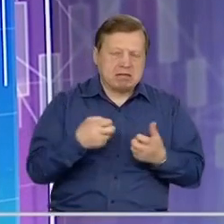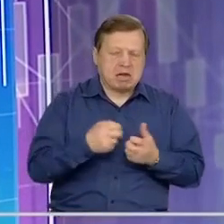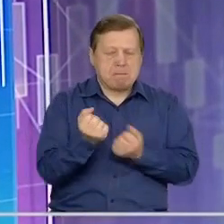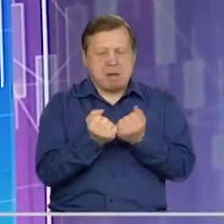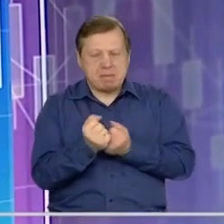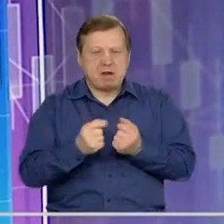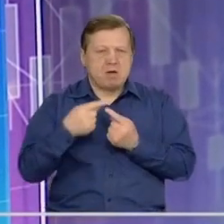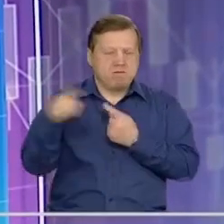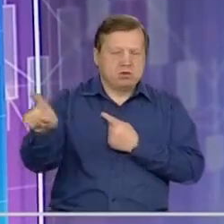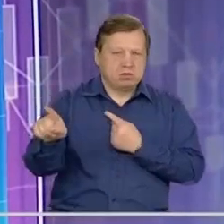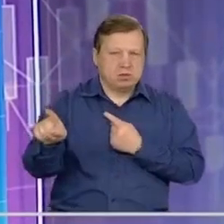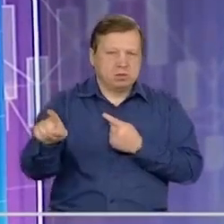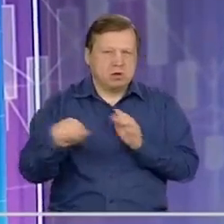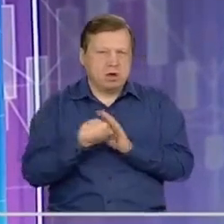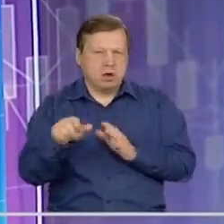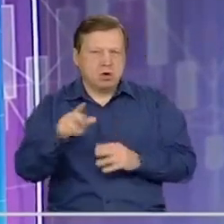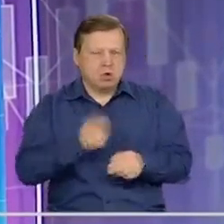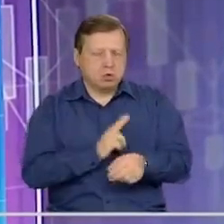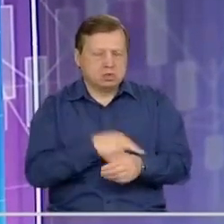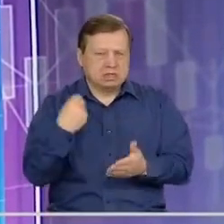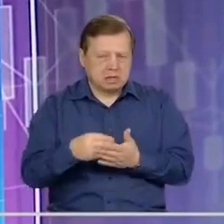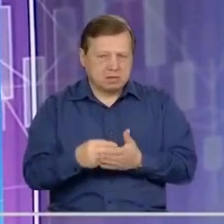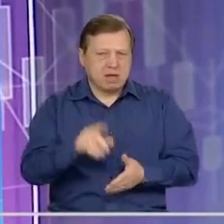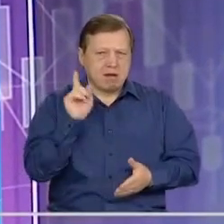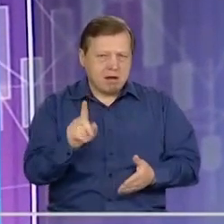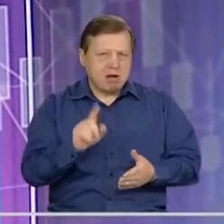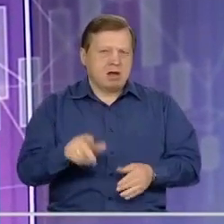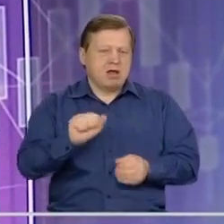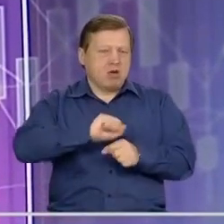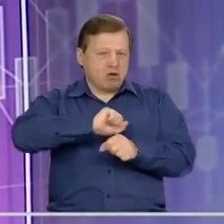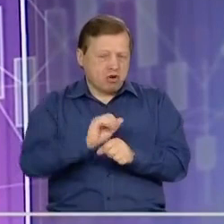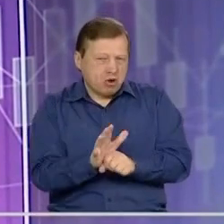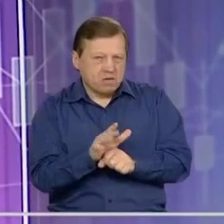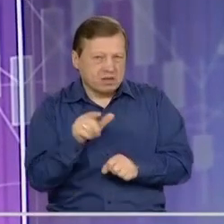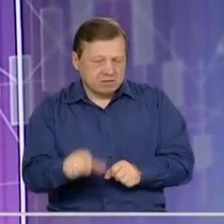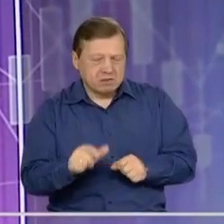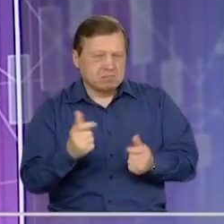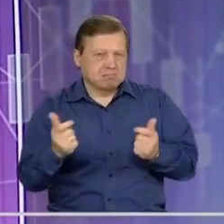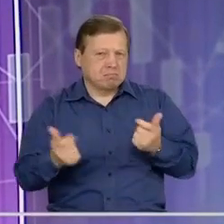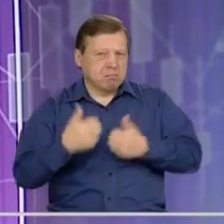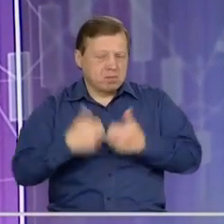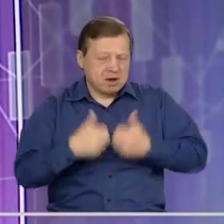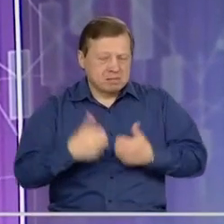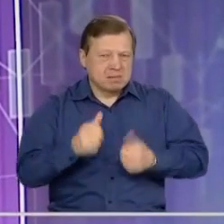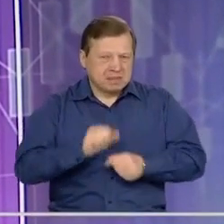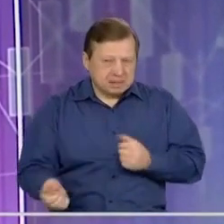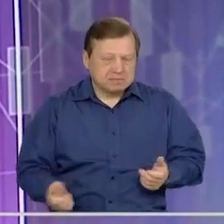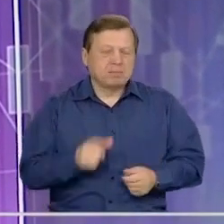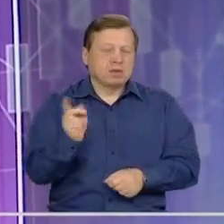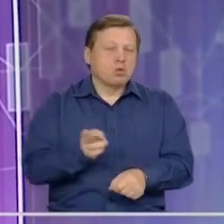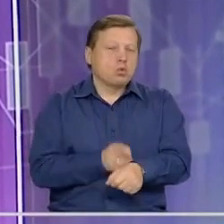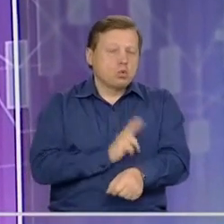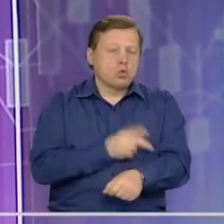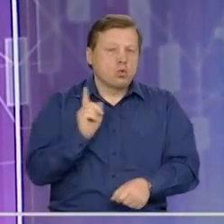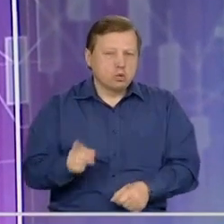do Urzędu Skarbowego. Ale w związku z koronawirusem i tym, że on nam całkowicie zniekształcił pewną rzeczywistość gospodarczą, to urzędnicy